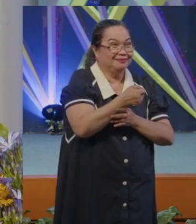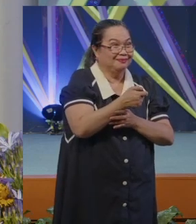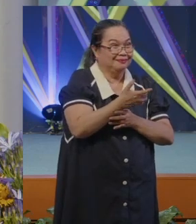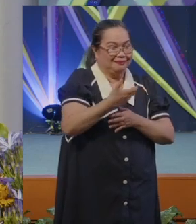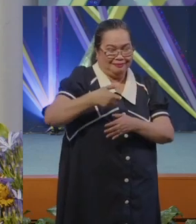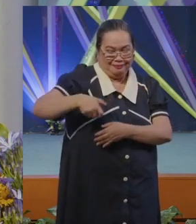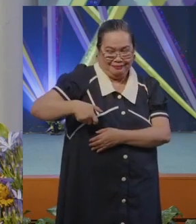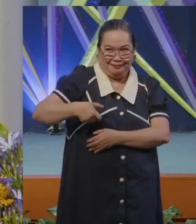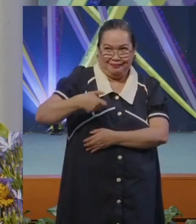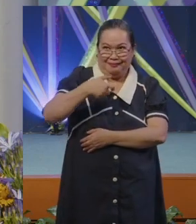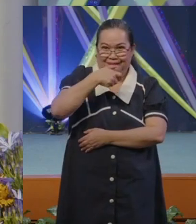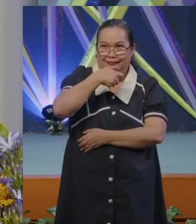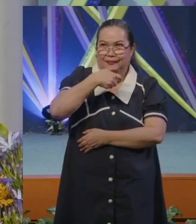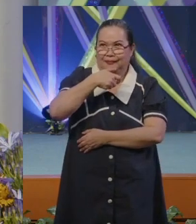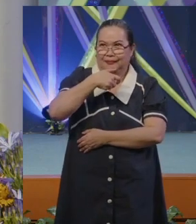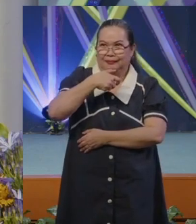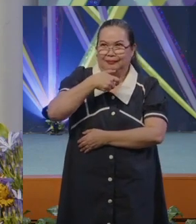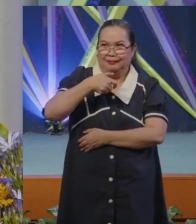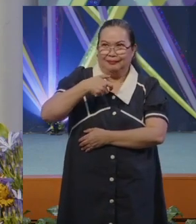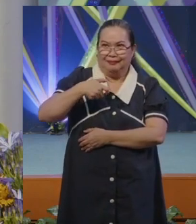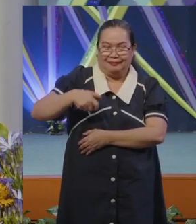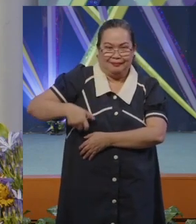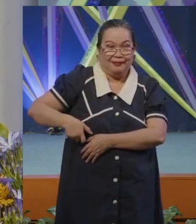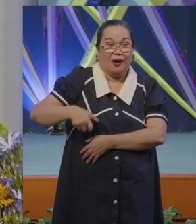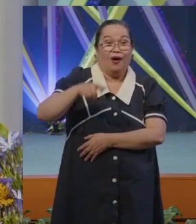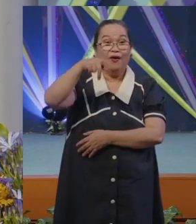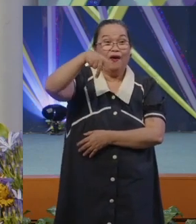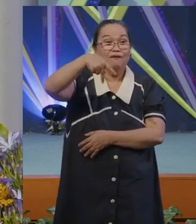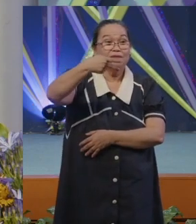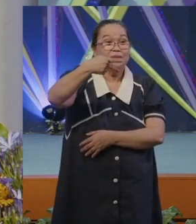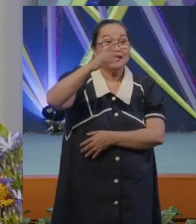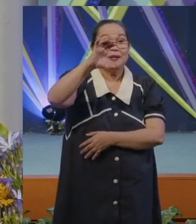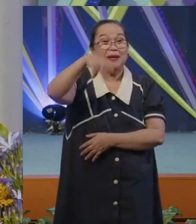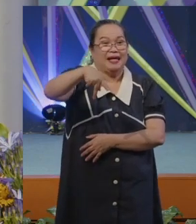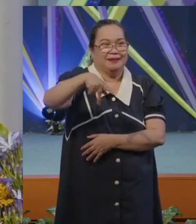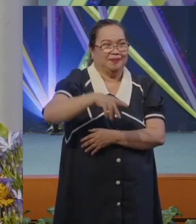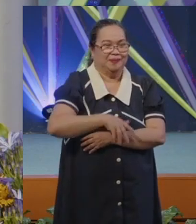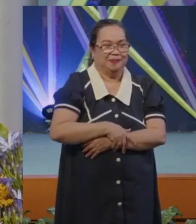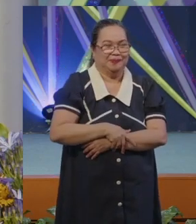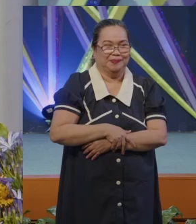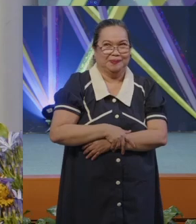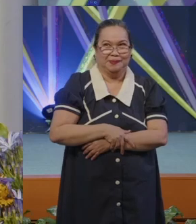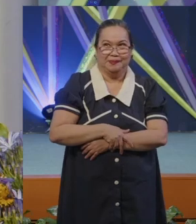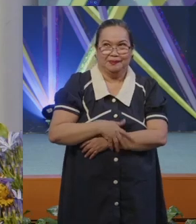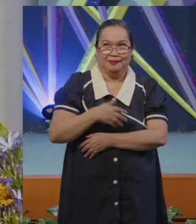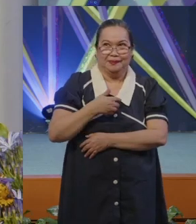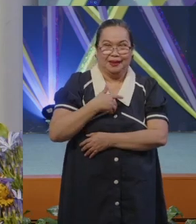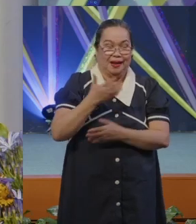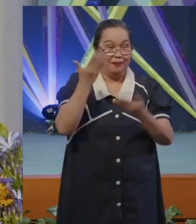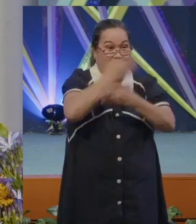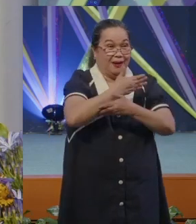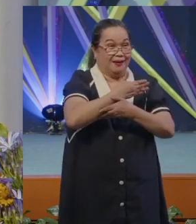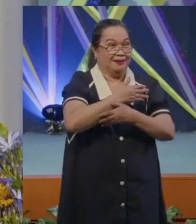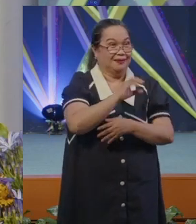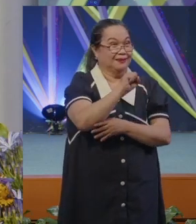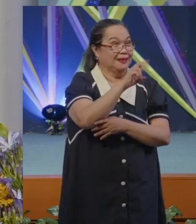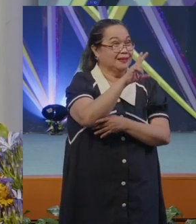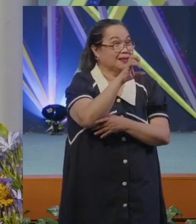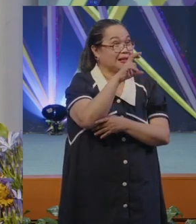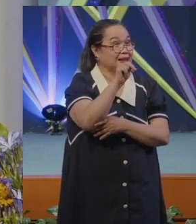dito. Alam nyo yung phone nyo, di ba, merong blank screen.